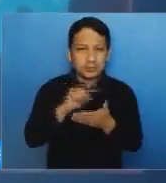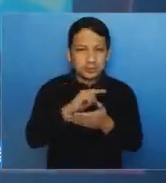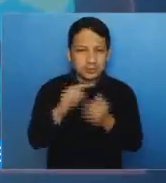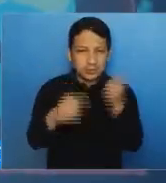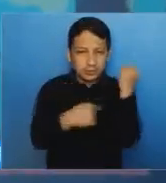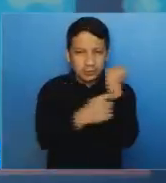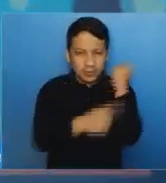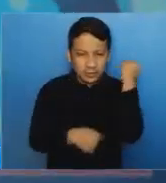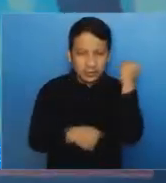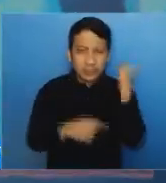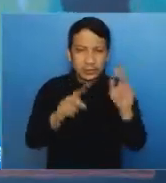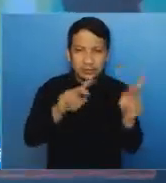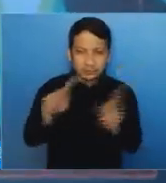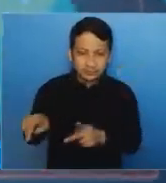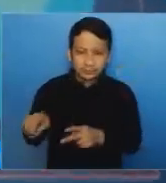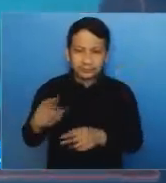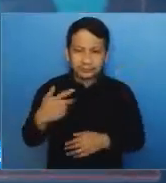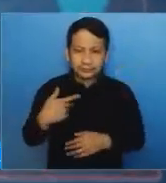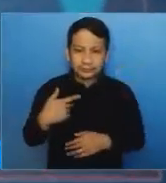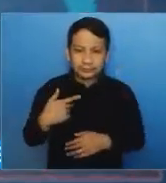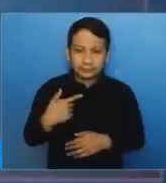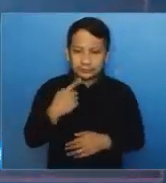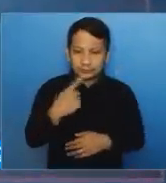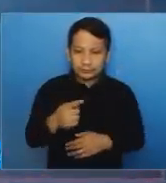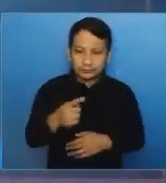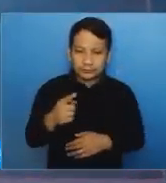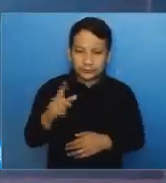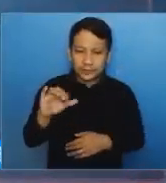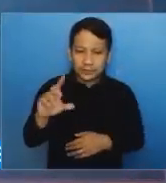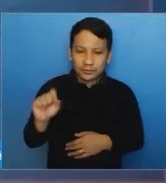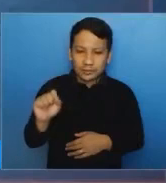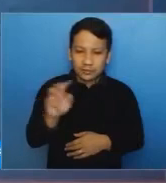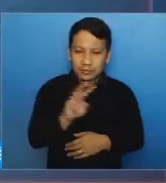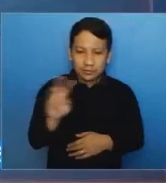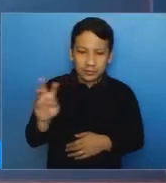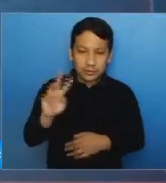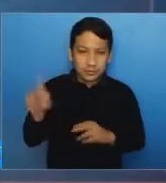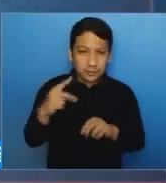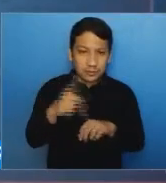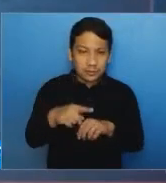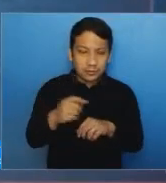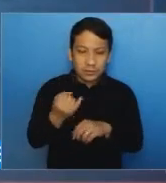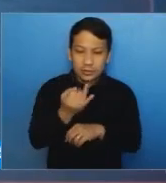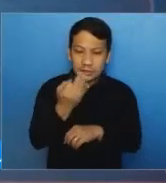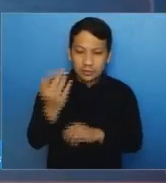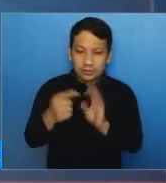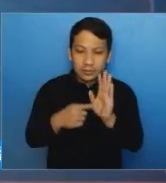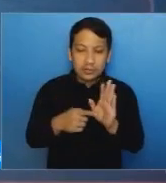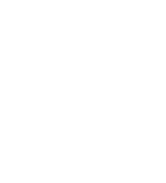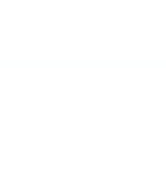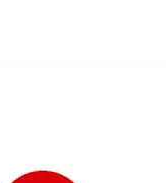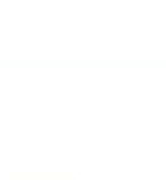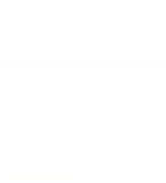Palawan. Maging sa Metro Manila, Calabarzon, Western Visayas at ilang lugar sa Mindanao.